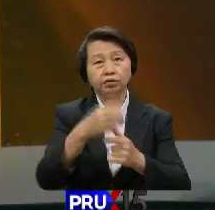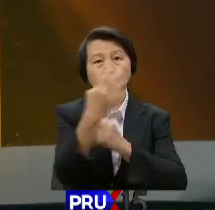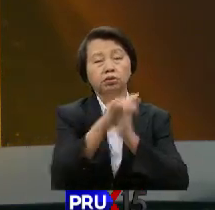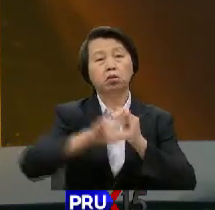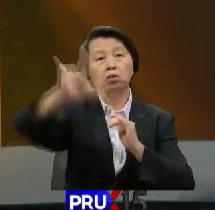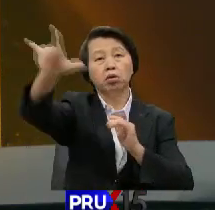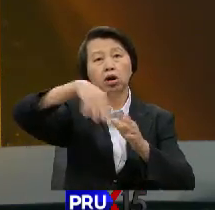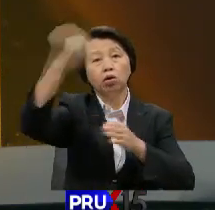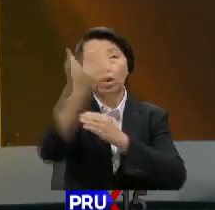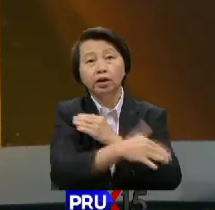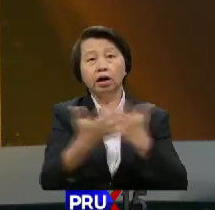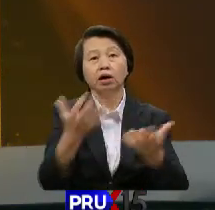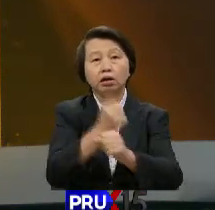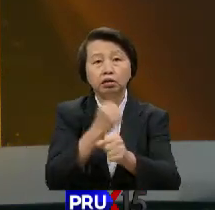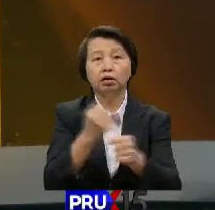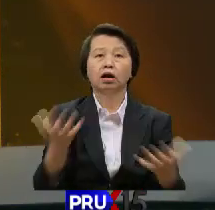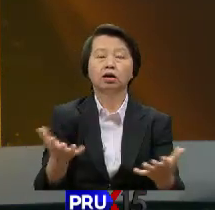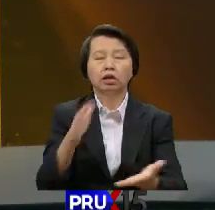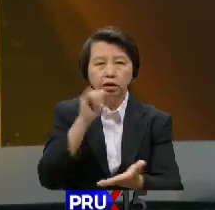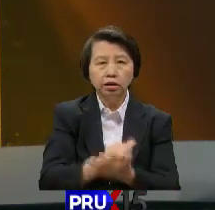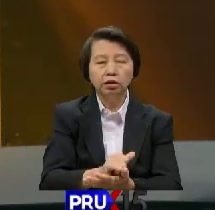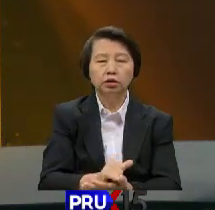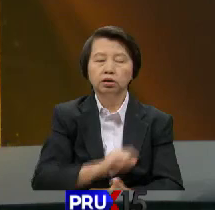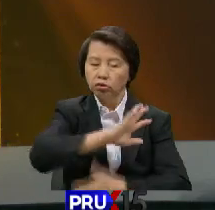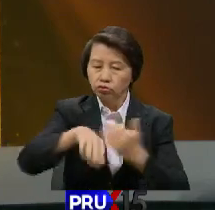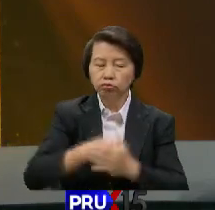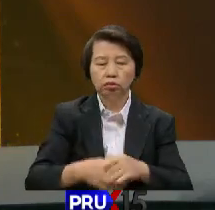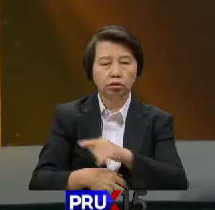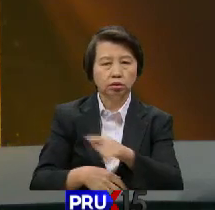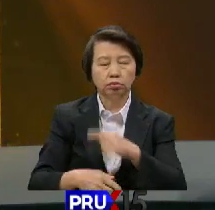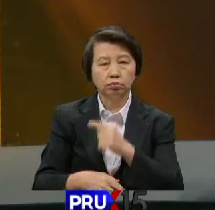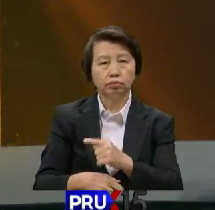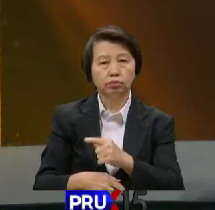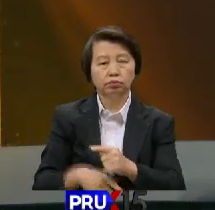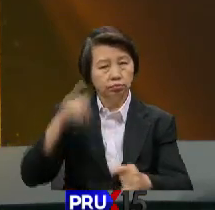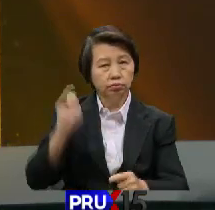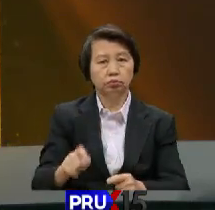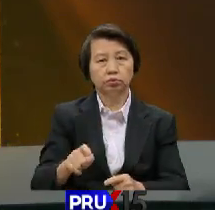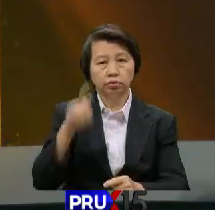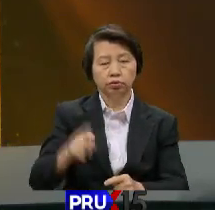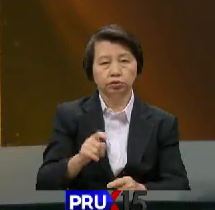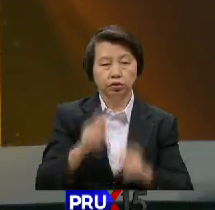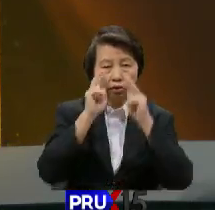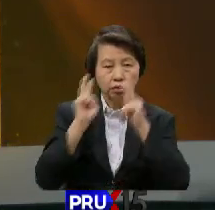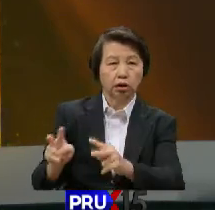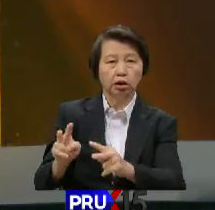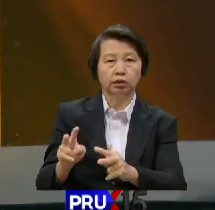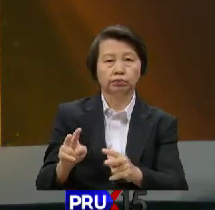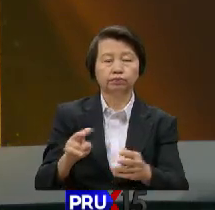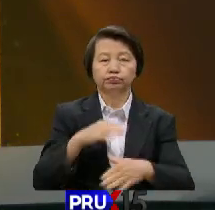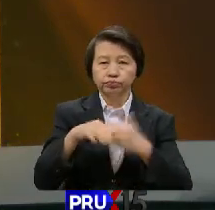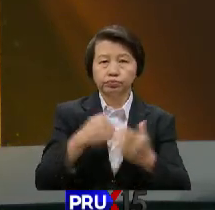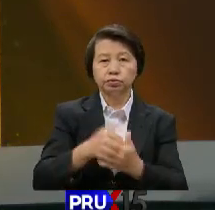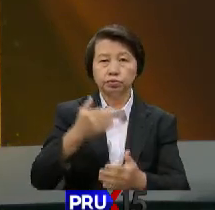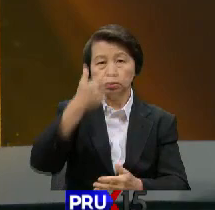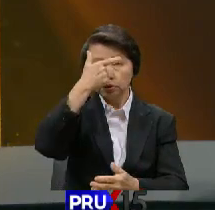ini merupakan antara perkara yang mereka perlu lihat semuanya berat